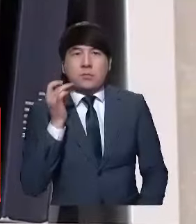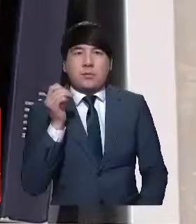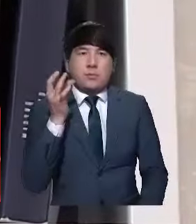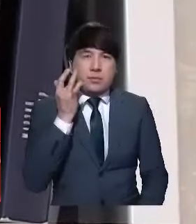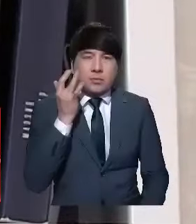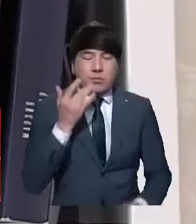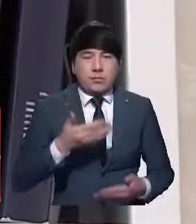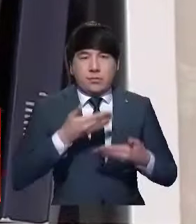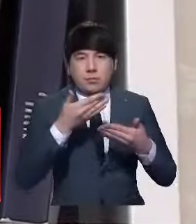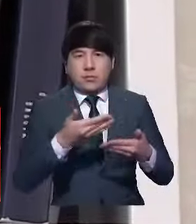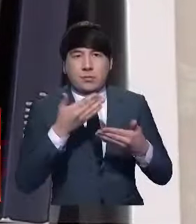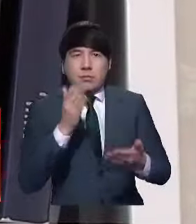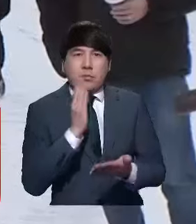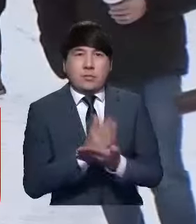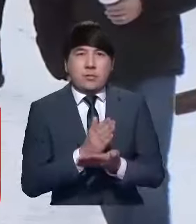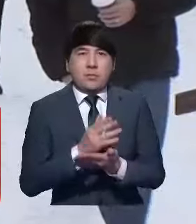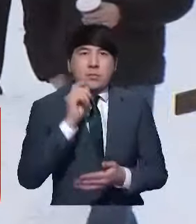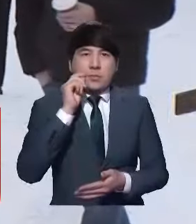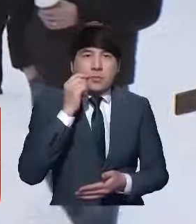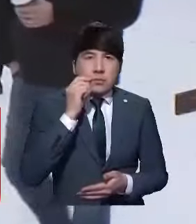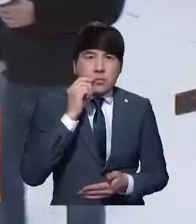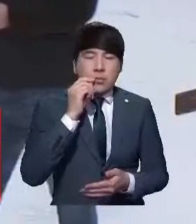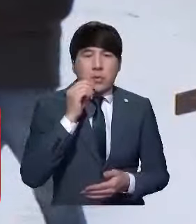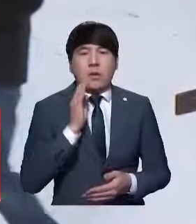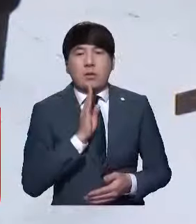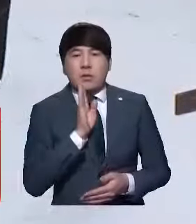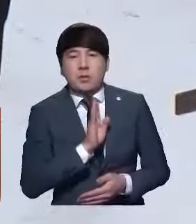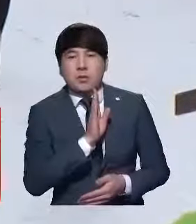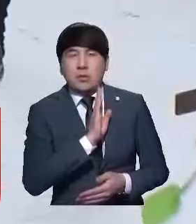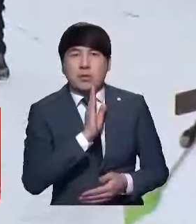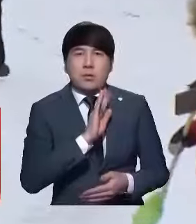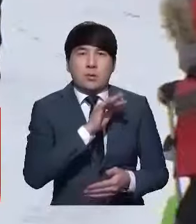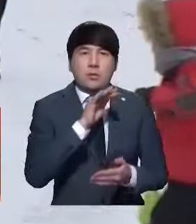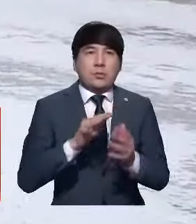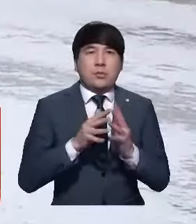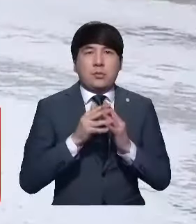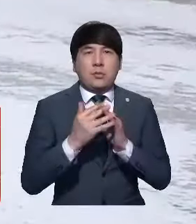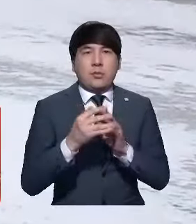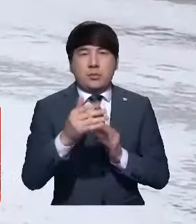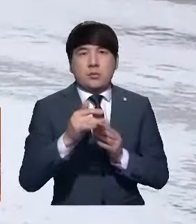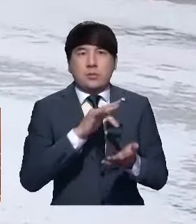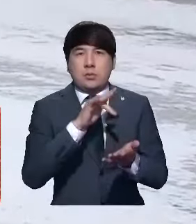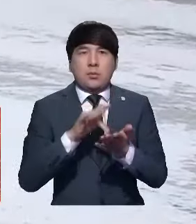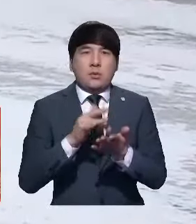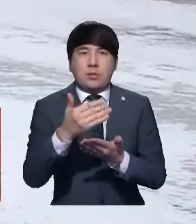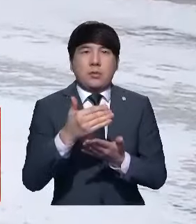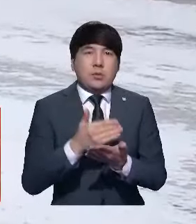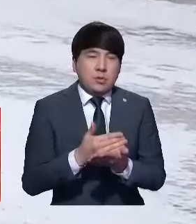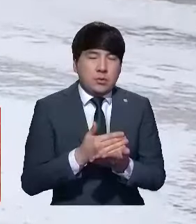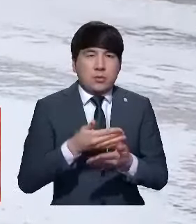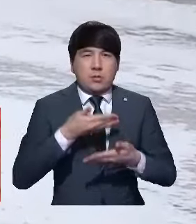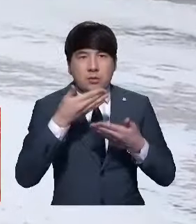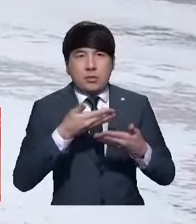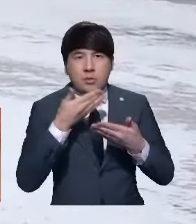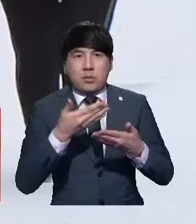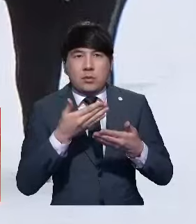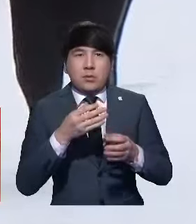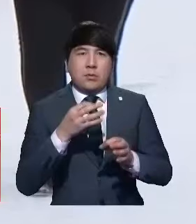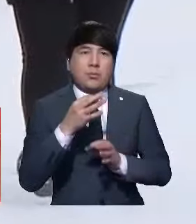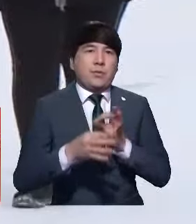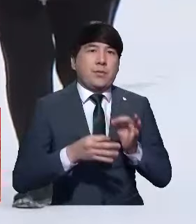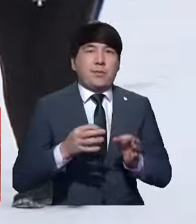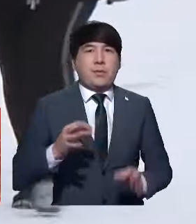дейді. Еркектерден әйелдер ауыл тұрғындарына қарағанда қалалықтар кітапты көп кемірет. Ал әлемде көп кітап оқылатын мемлекеттердің үштігіне